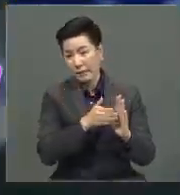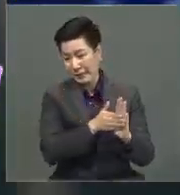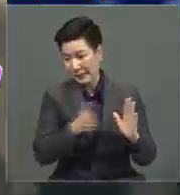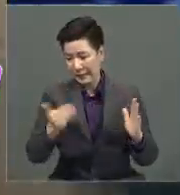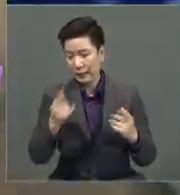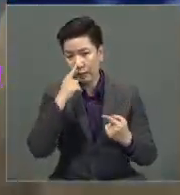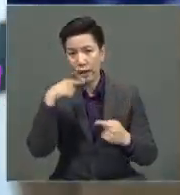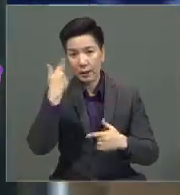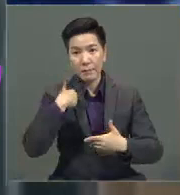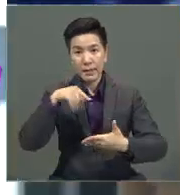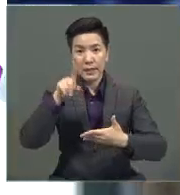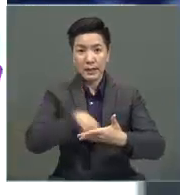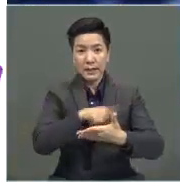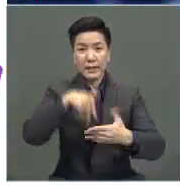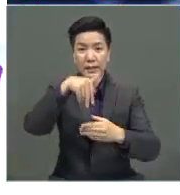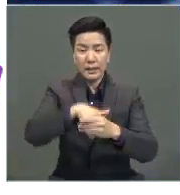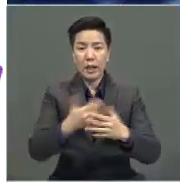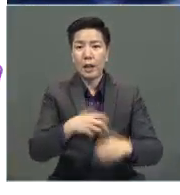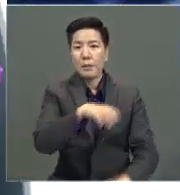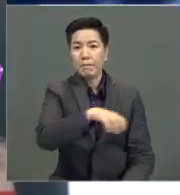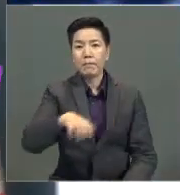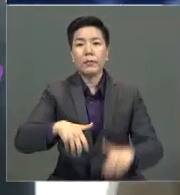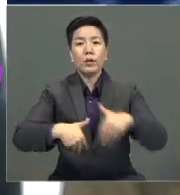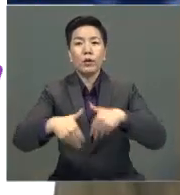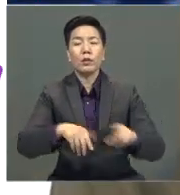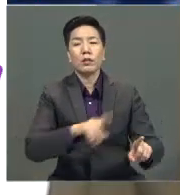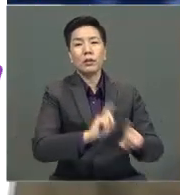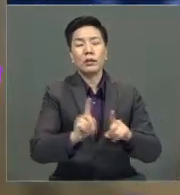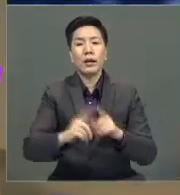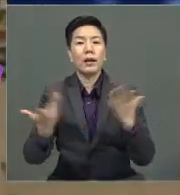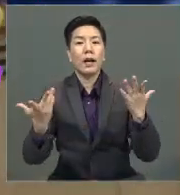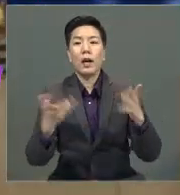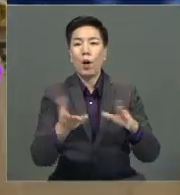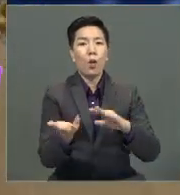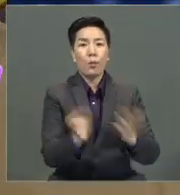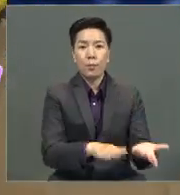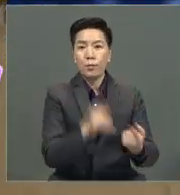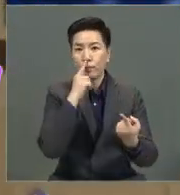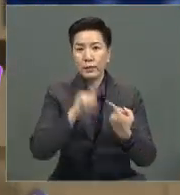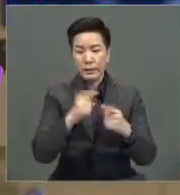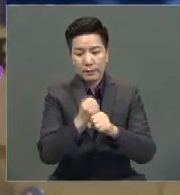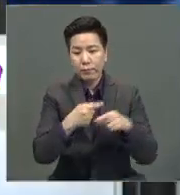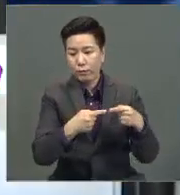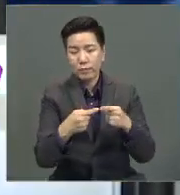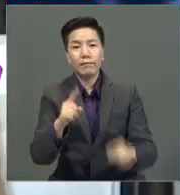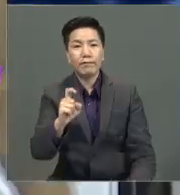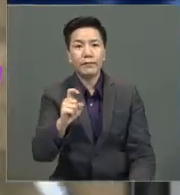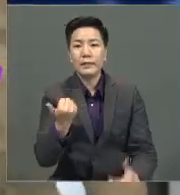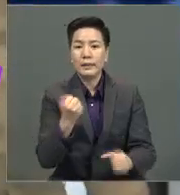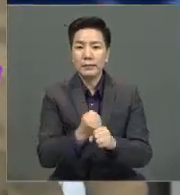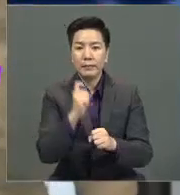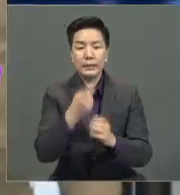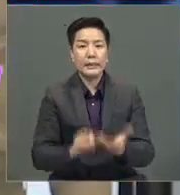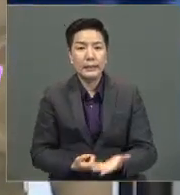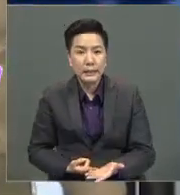ประกาศให้การเลือกมีการเลือกตั้งก็จะทำให้องค์กรปกครองส่วนท้องถิ่นทุกรูปแบบสิ้นสภาพลงและไม่สามารถปฏิบัติหน้าที่ได้ทำให้ไม่ส